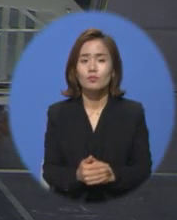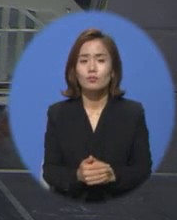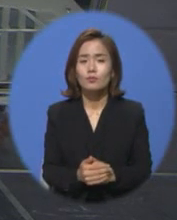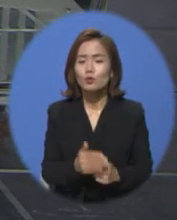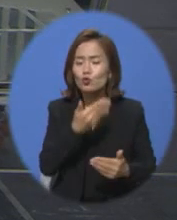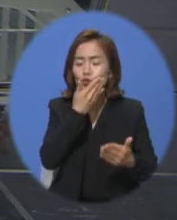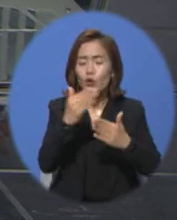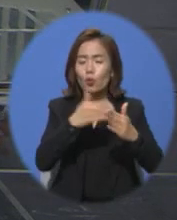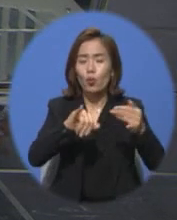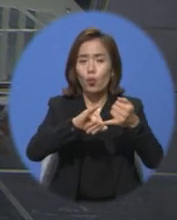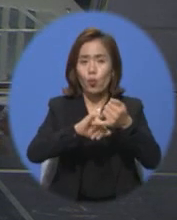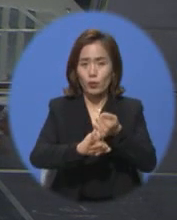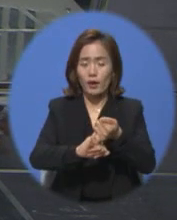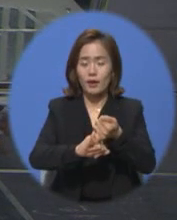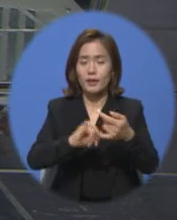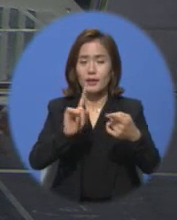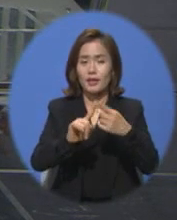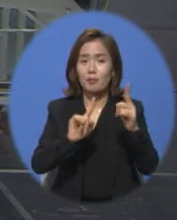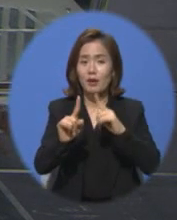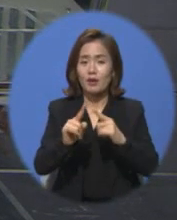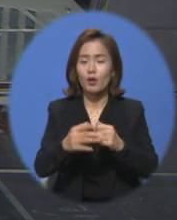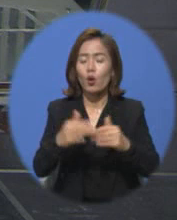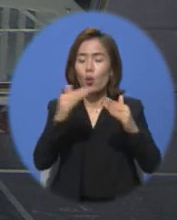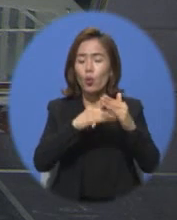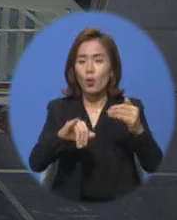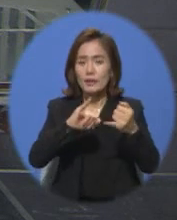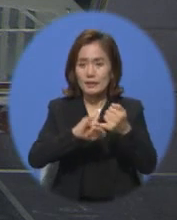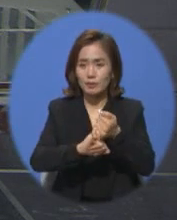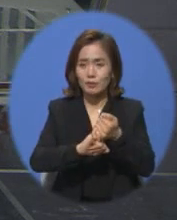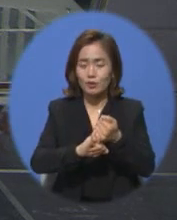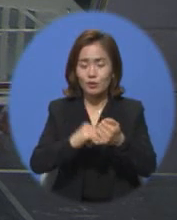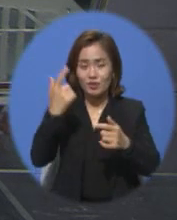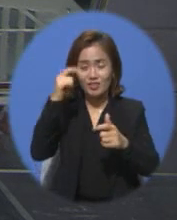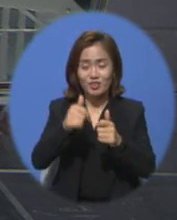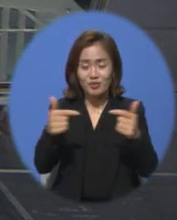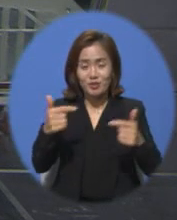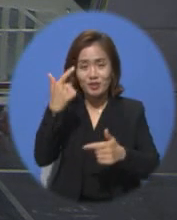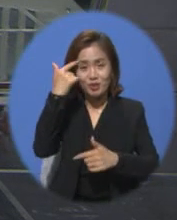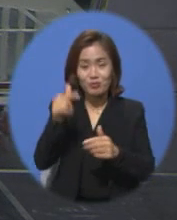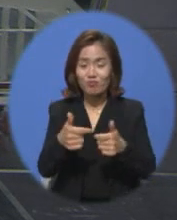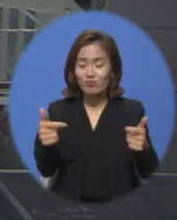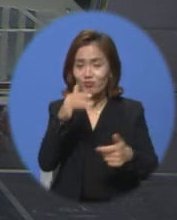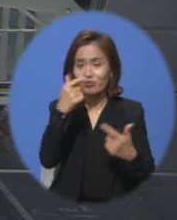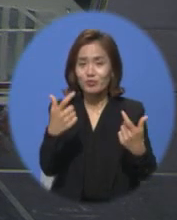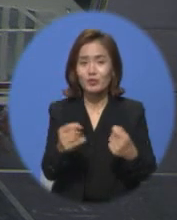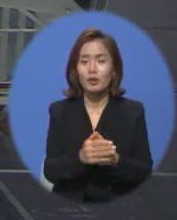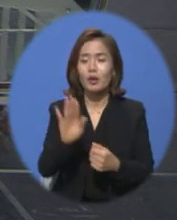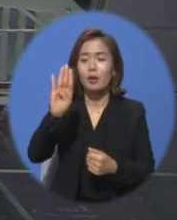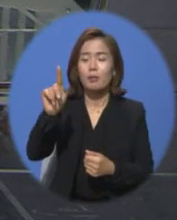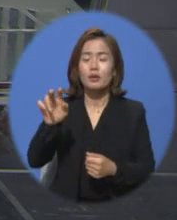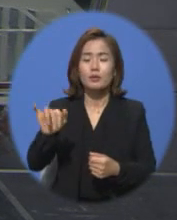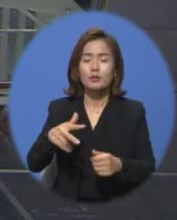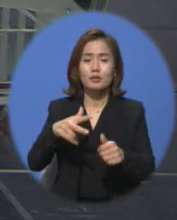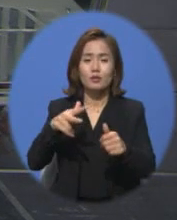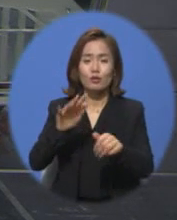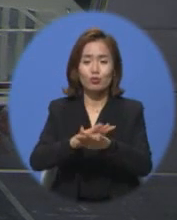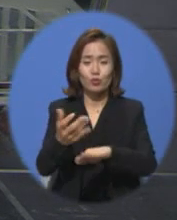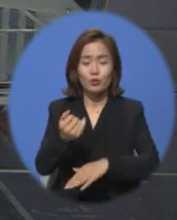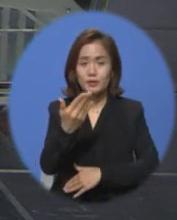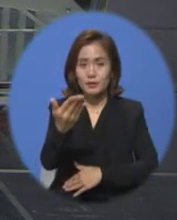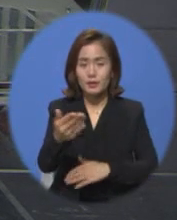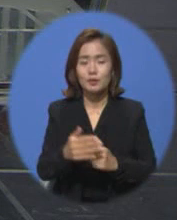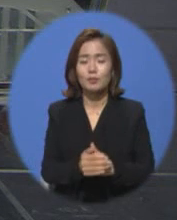로넘어가겠습니다.당신은 질문범위를다른 관심사와약속까지확장하고있습니다. 이번에는범기철후보에게발언권을넘기겠습니다 .